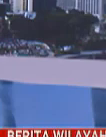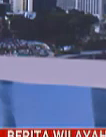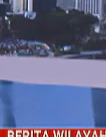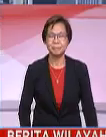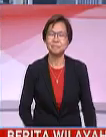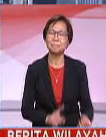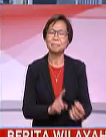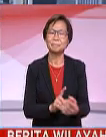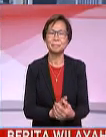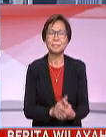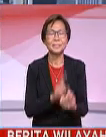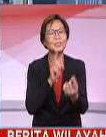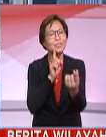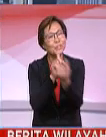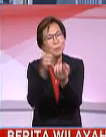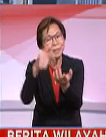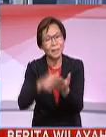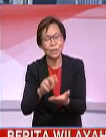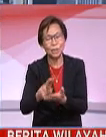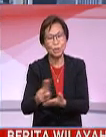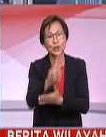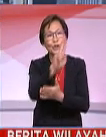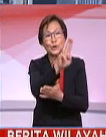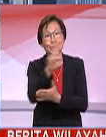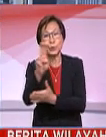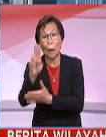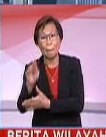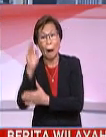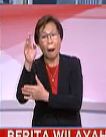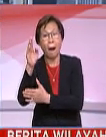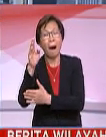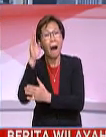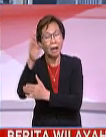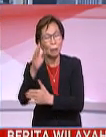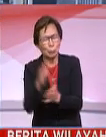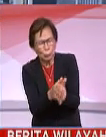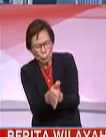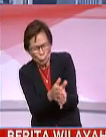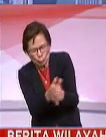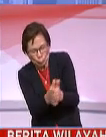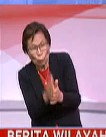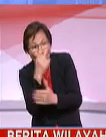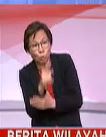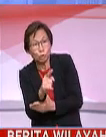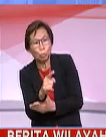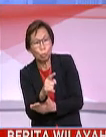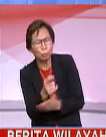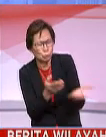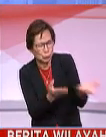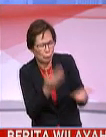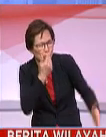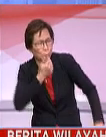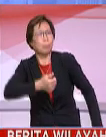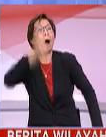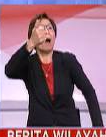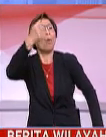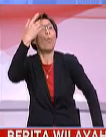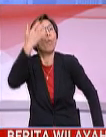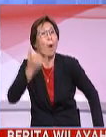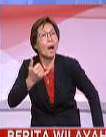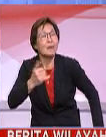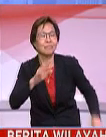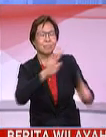Bersua kembali, Universiti Utara Malaysia UUM akan sentiasa berusaha untuk memberikan yang terbaik bagi